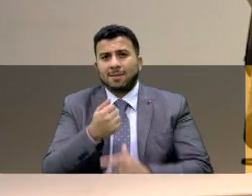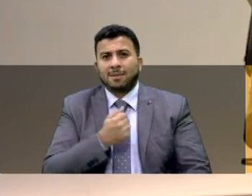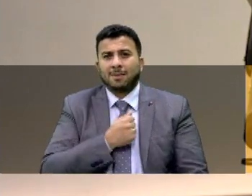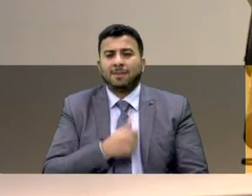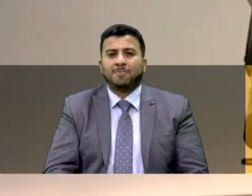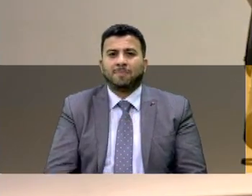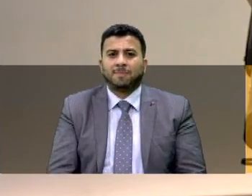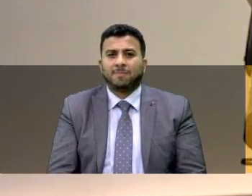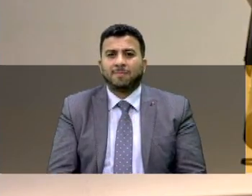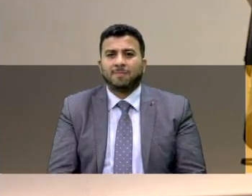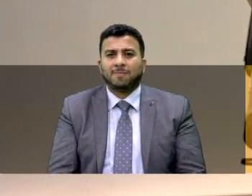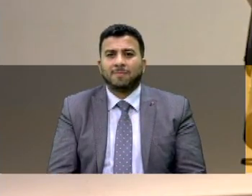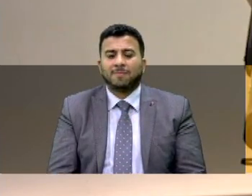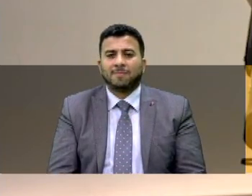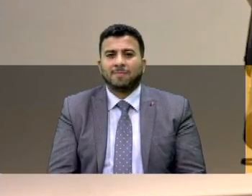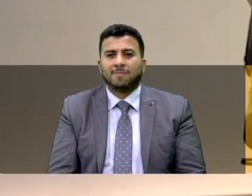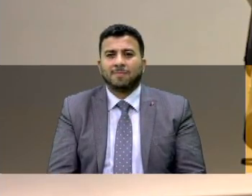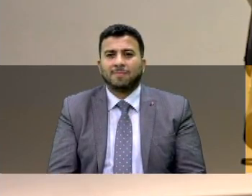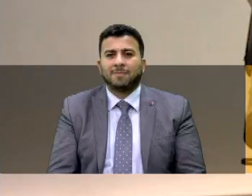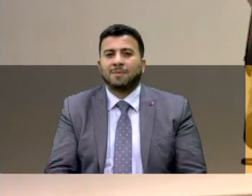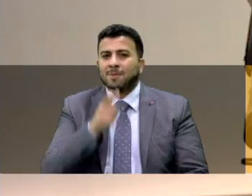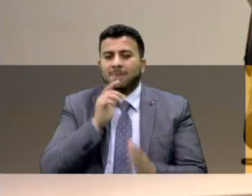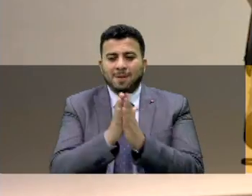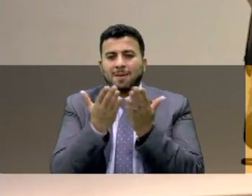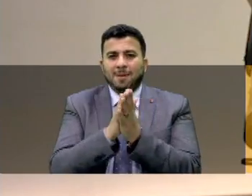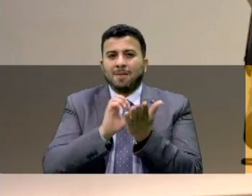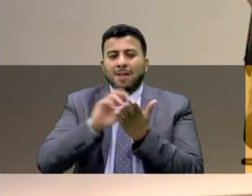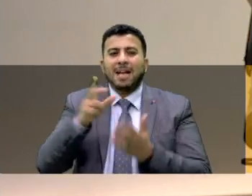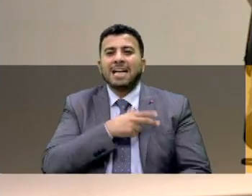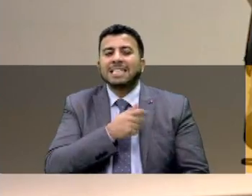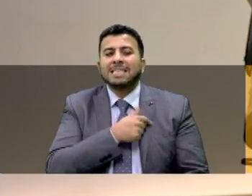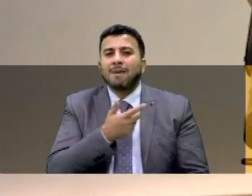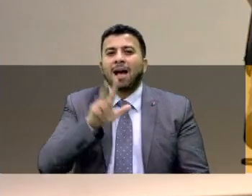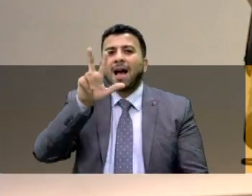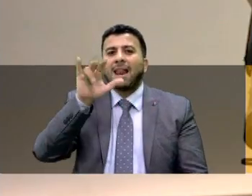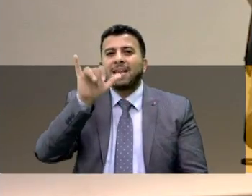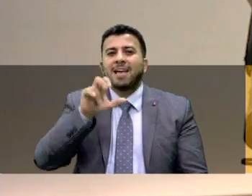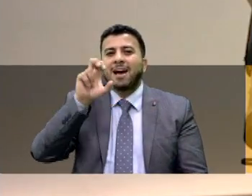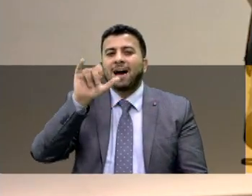يعني، وكنت يعني أصدر مجلة اسمها اليقظة،